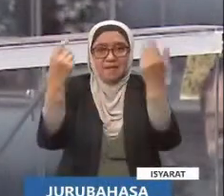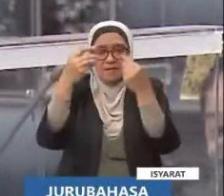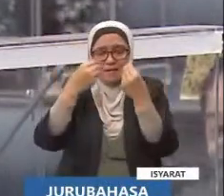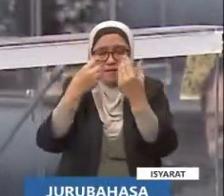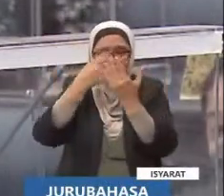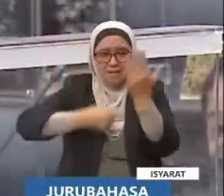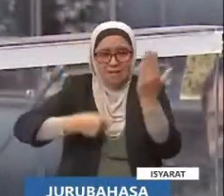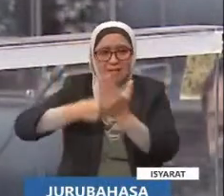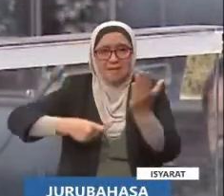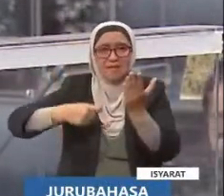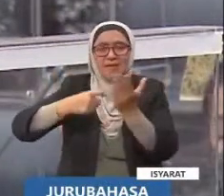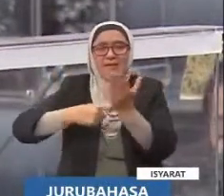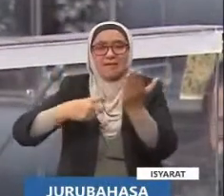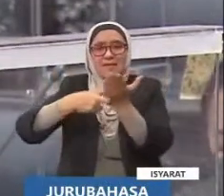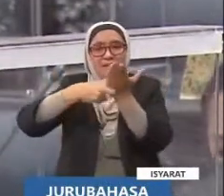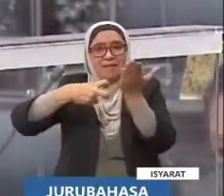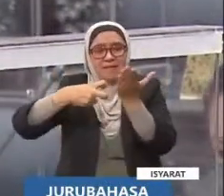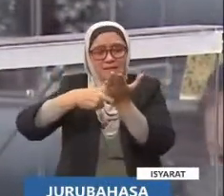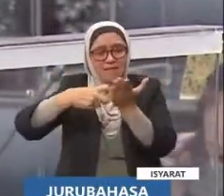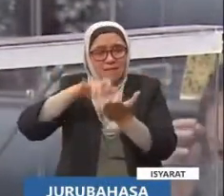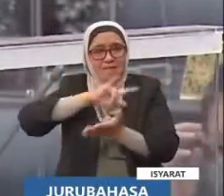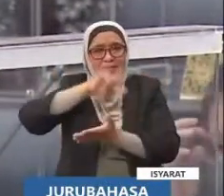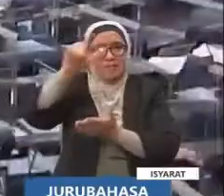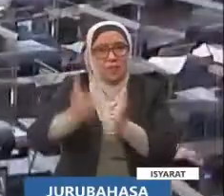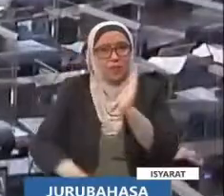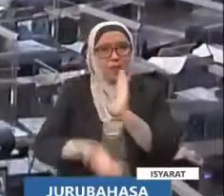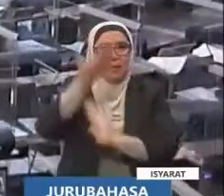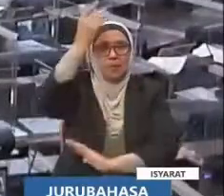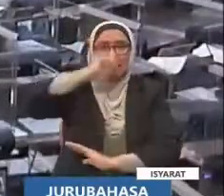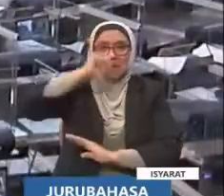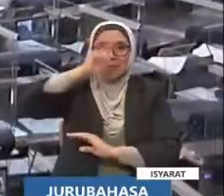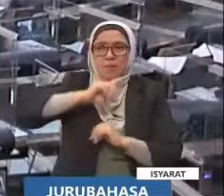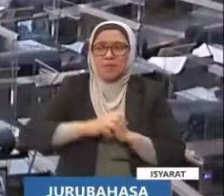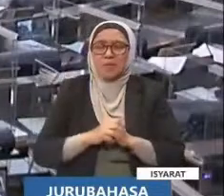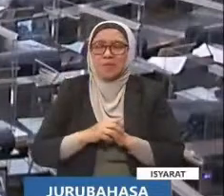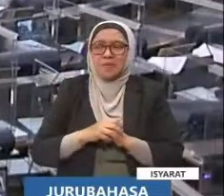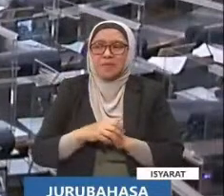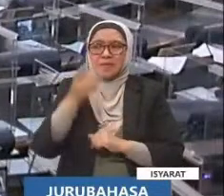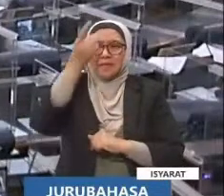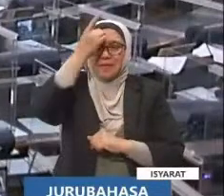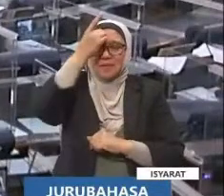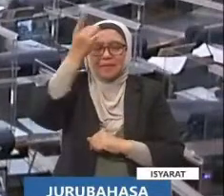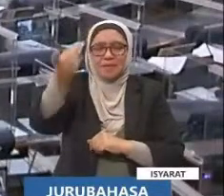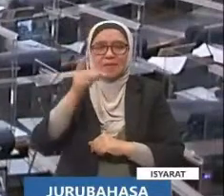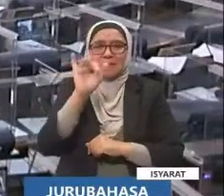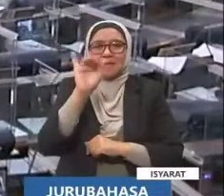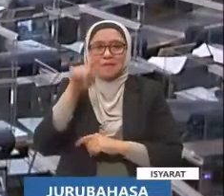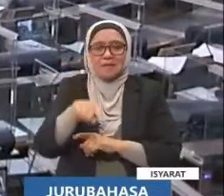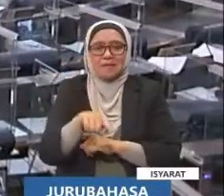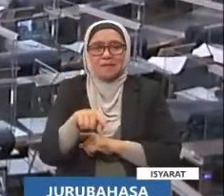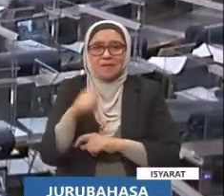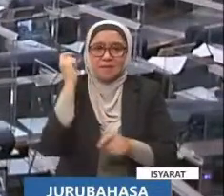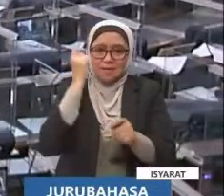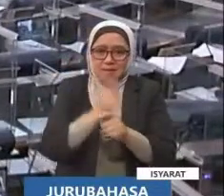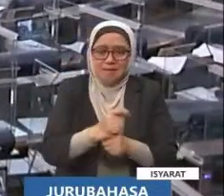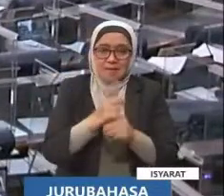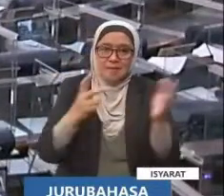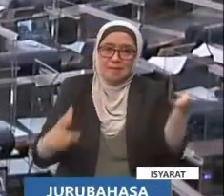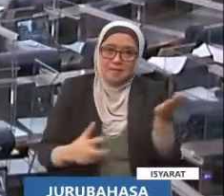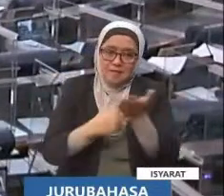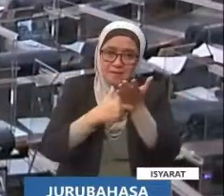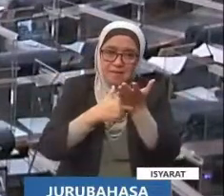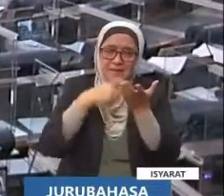cuma kasih elementrix tiga menit atau yang dipertua penetapan tambang dan diterapkan penerbangan domestik oleh Serikat